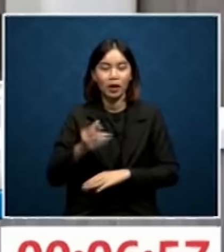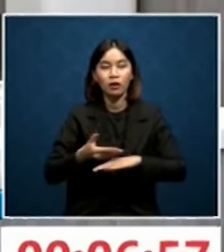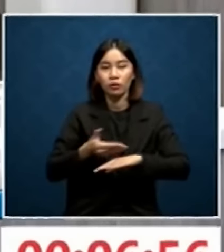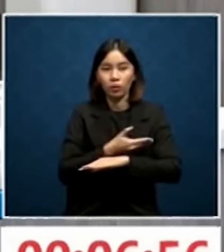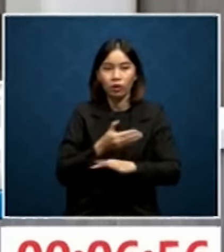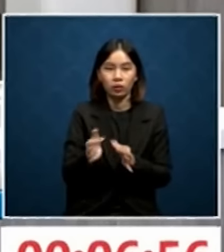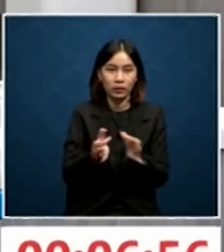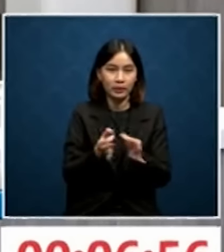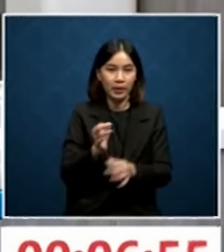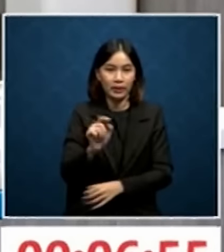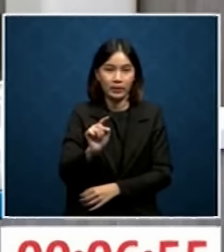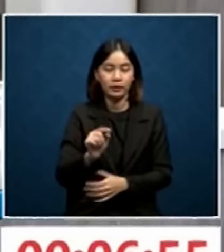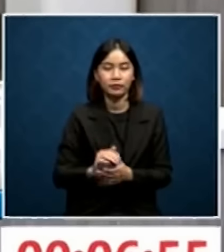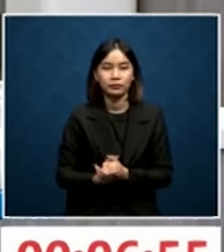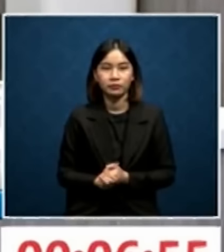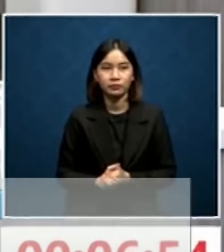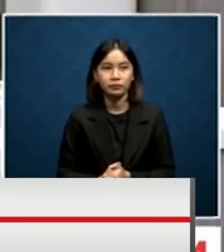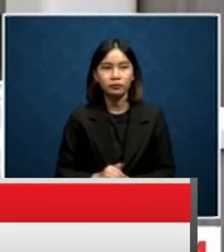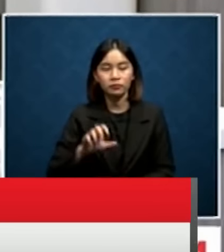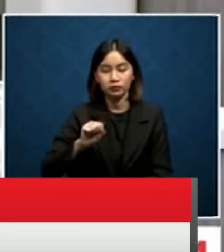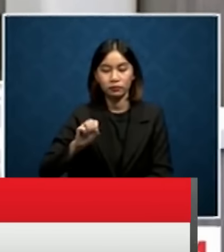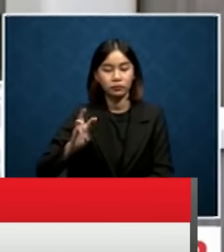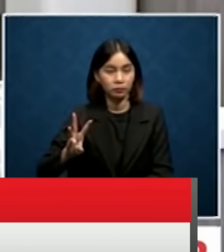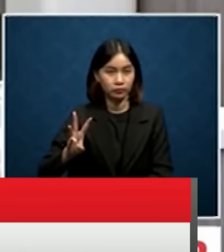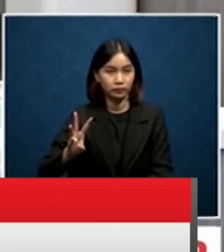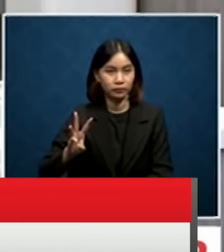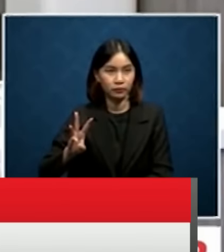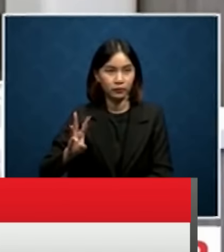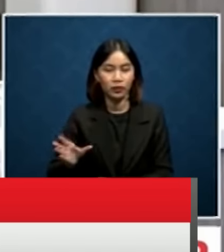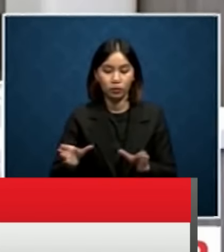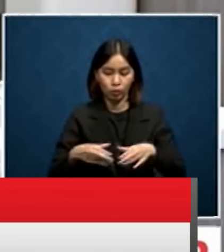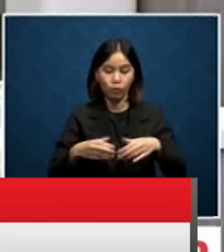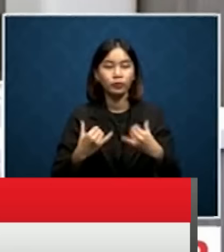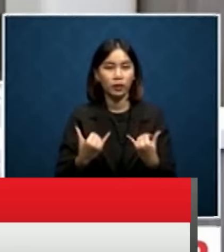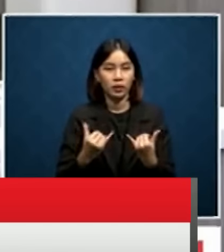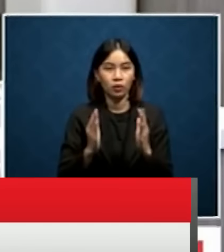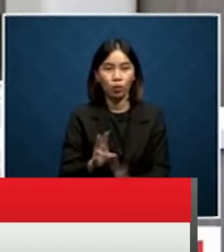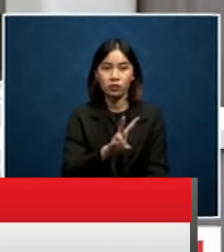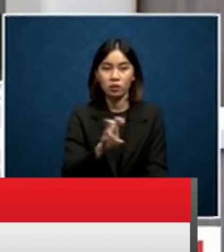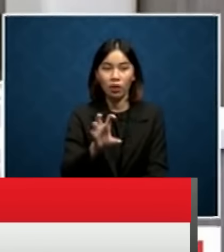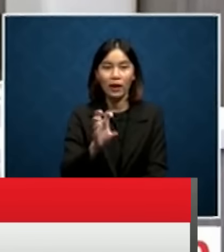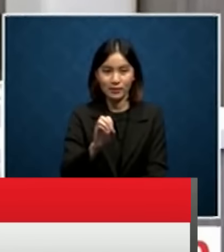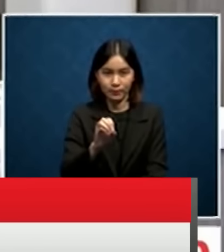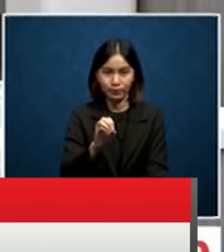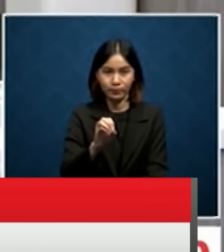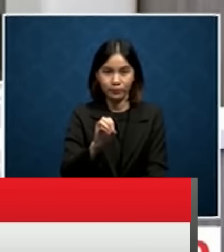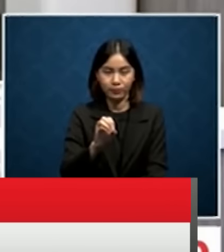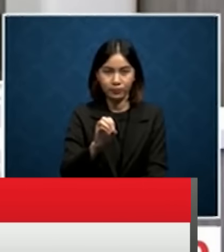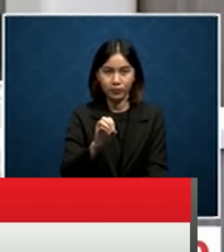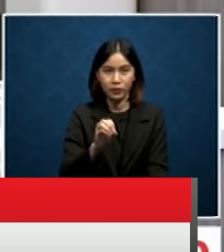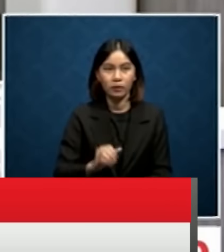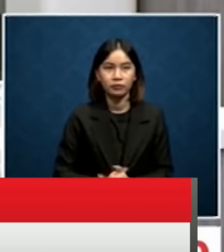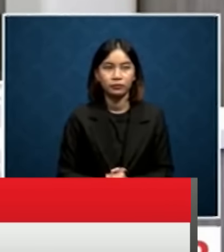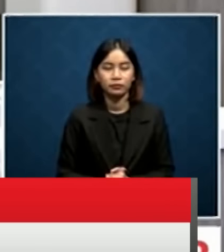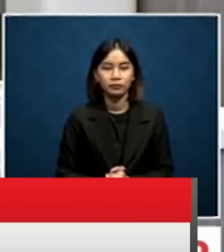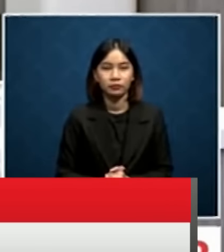เรียนอย่างนี้นะครับว่าสวชุดเราเนี่ย 250ท่านเนี่ยได้